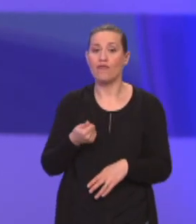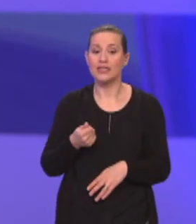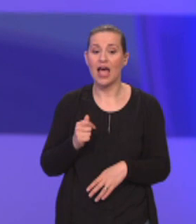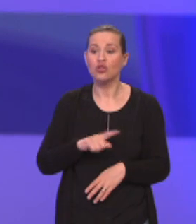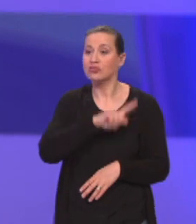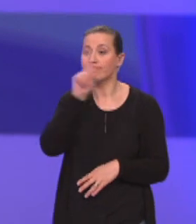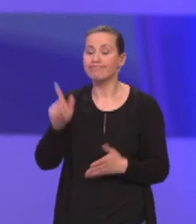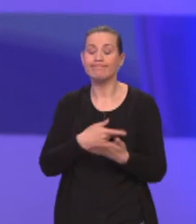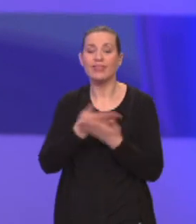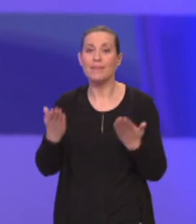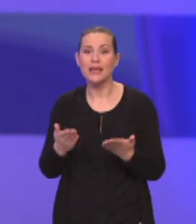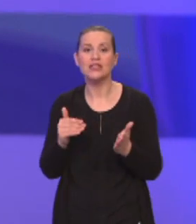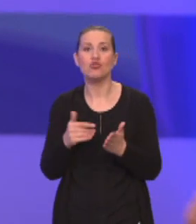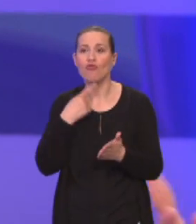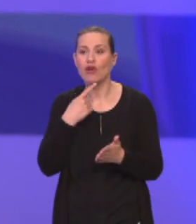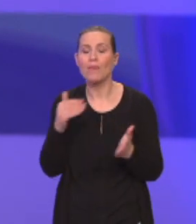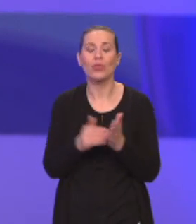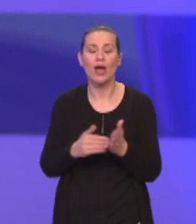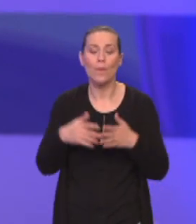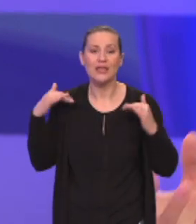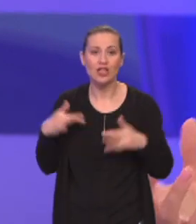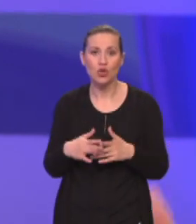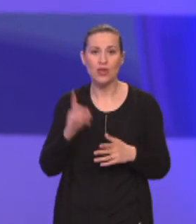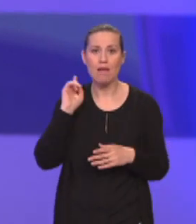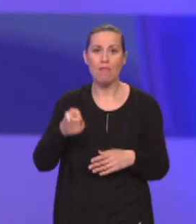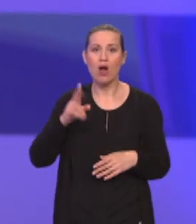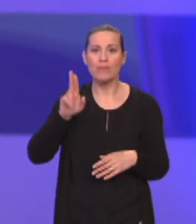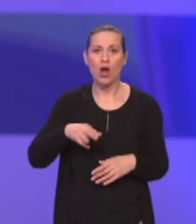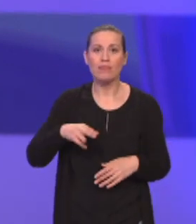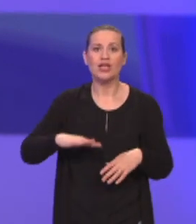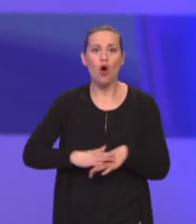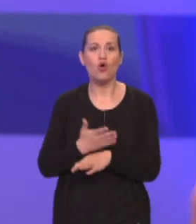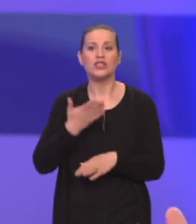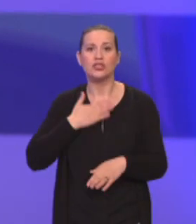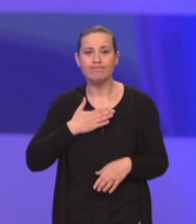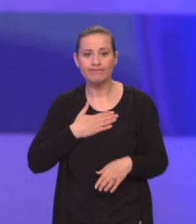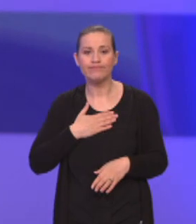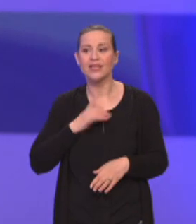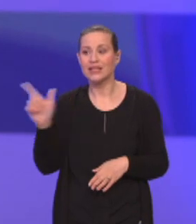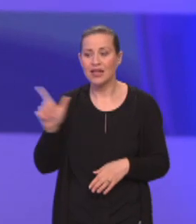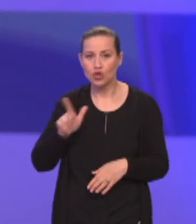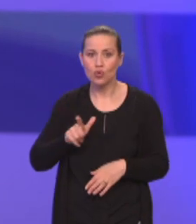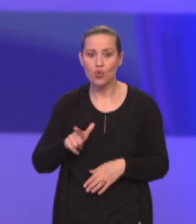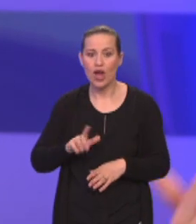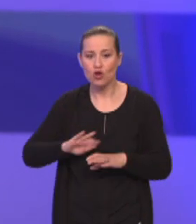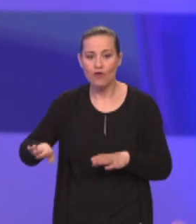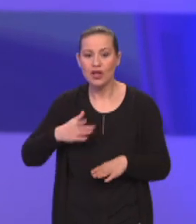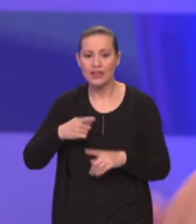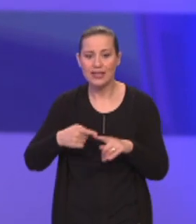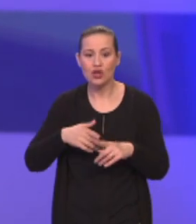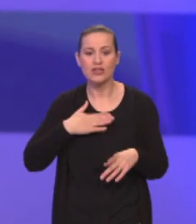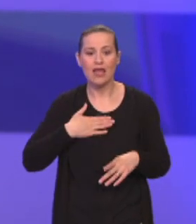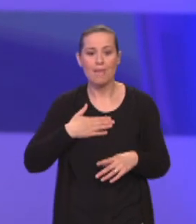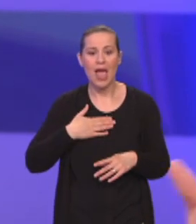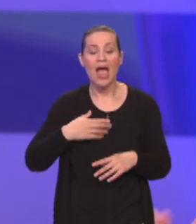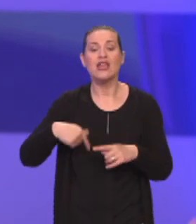emisiju spominjemo, da trebamo biti ljudi, da stvarno moramo imati osjećaj jedni za druge i odvojiti dio sebe. Jer u tom davanju sebe ćemo, vjerujte mi,